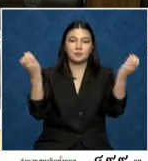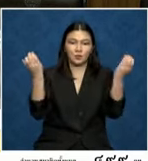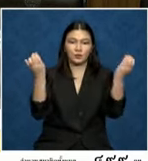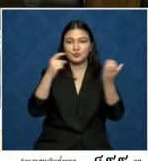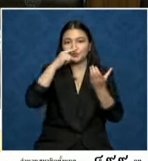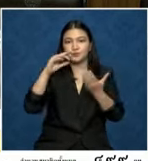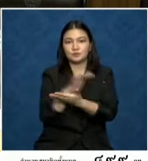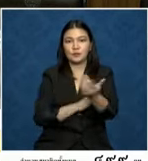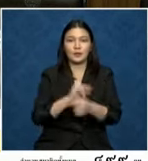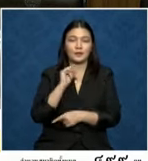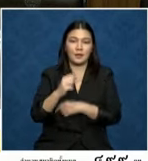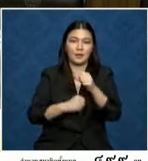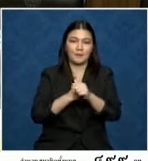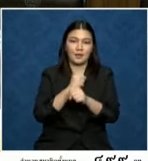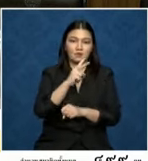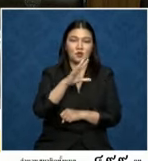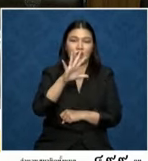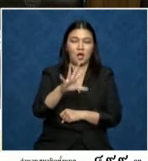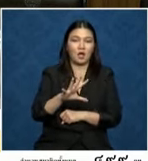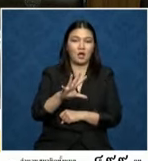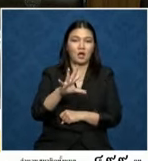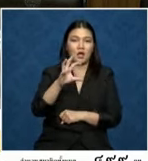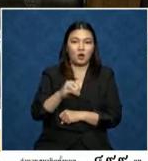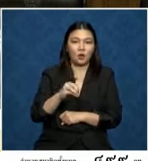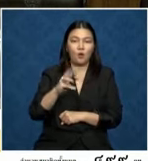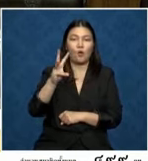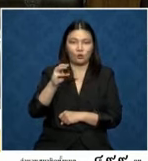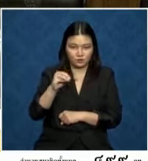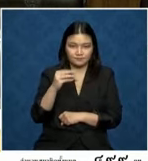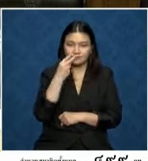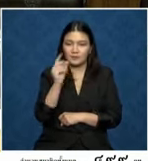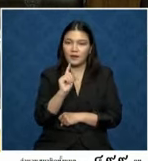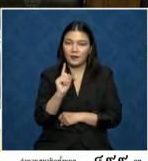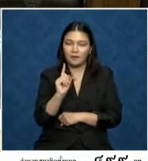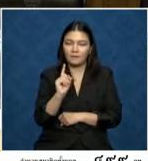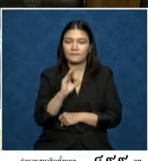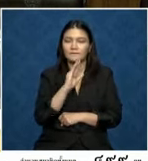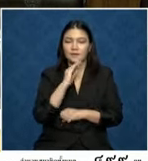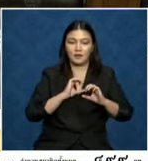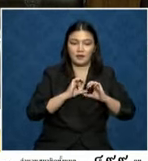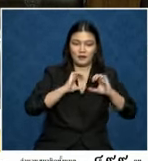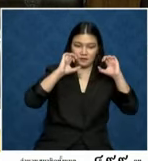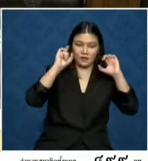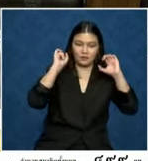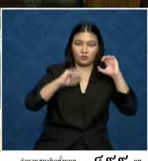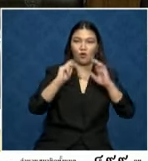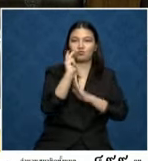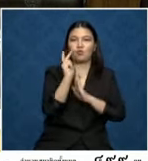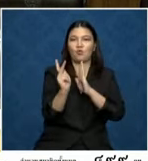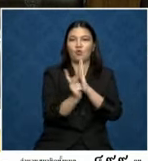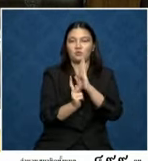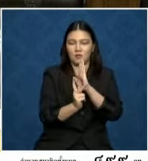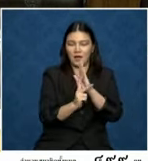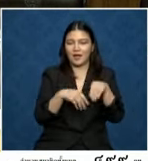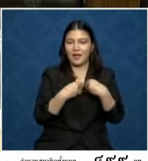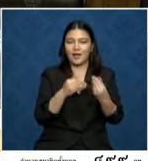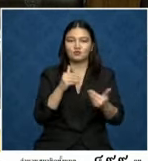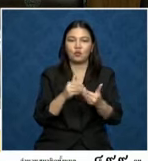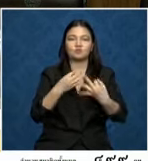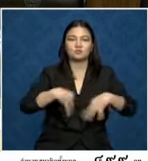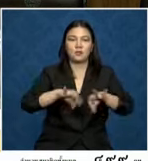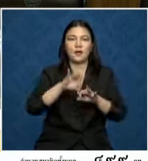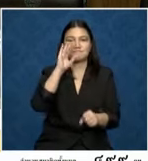ณาจักรไทยในปีพ.ศ. 2560ก็ยังระบุว่ารัฐพึงจัดให้มีกฎหมายเพียงเท่าที่จำเป็นและ